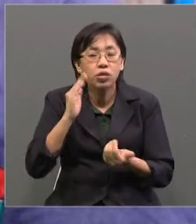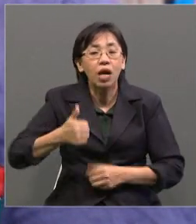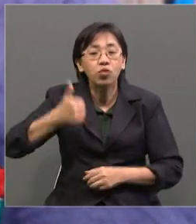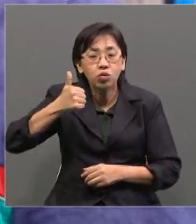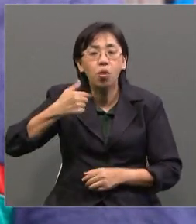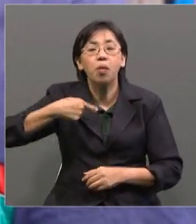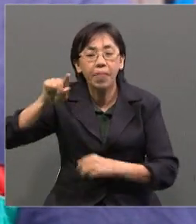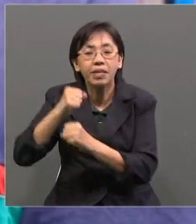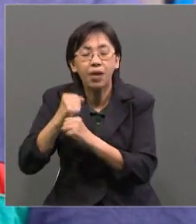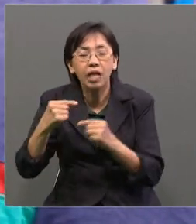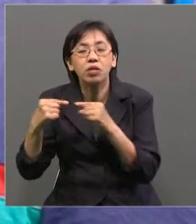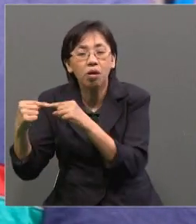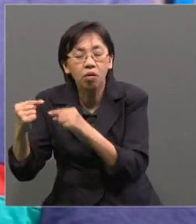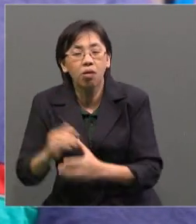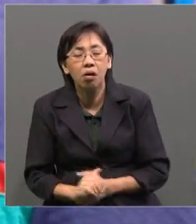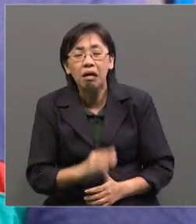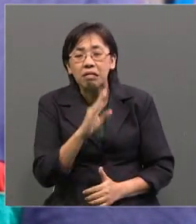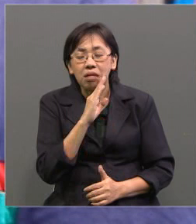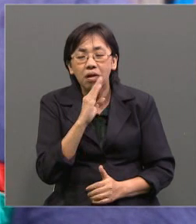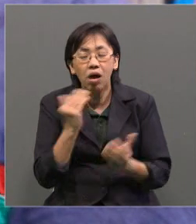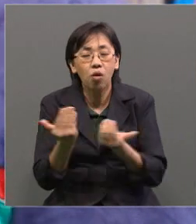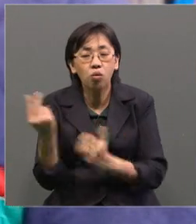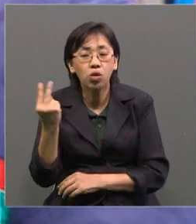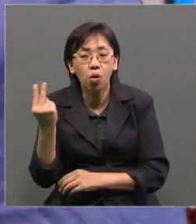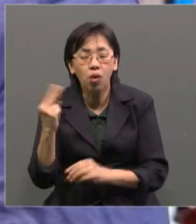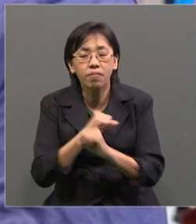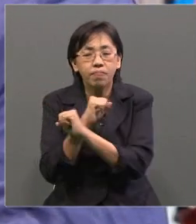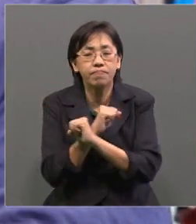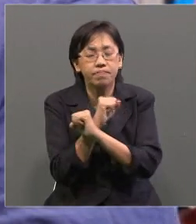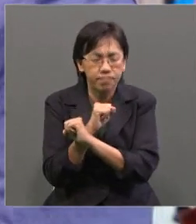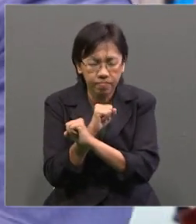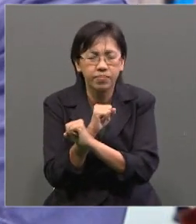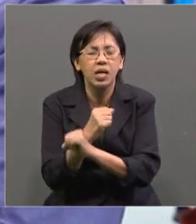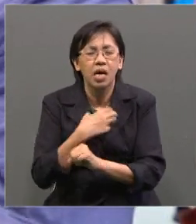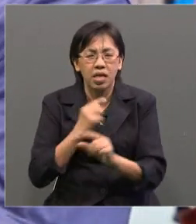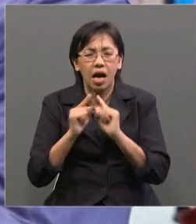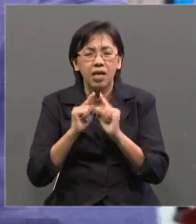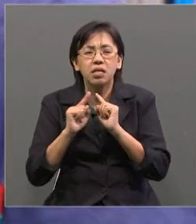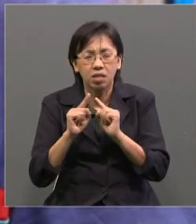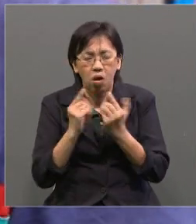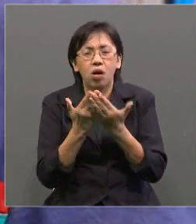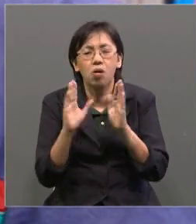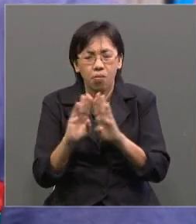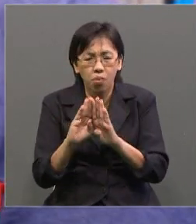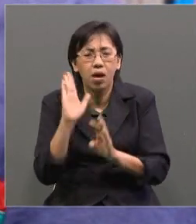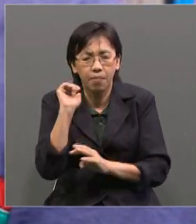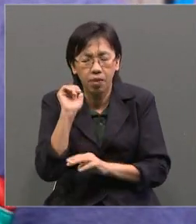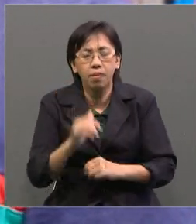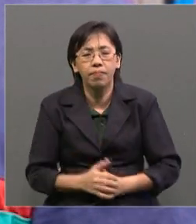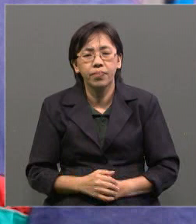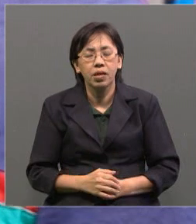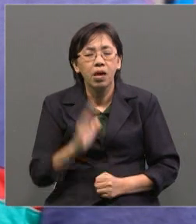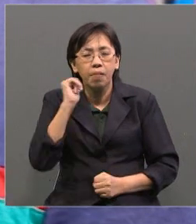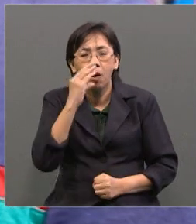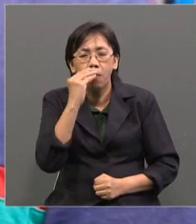เดินทางไปทำงานด้วยถ้าหากว่าลูกทั้งสองยังปลอดภัยดีเนี่ยขอให้ติดต่อกลับมาหาคุณพ่อด้วยล